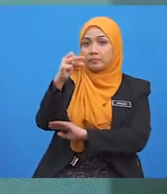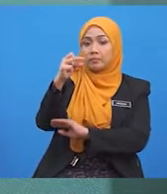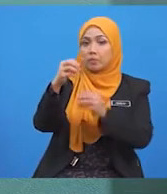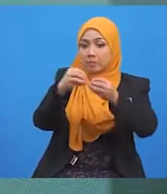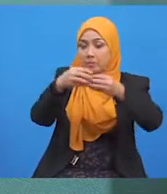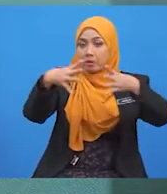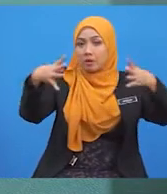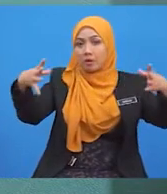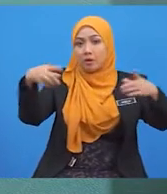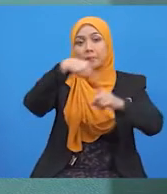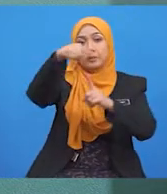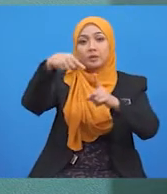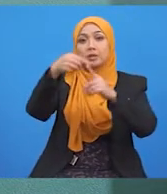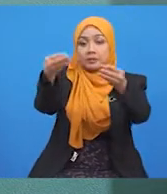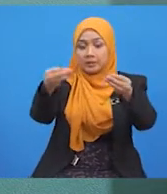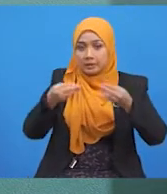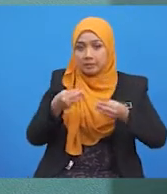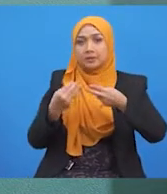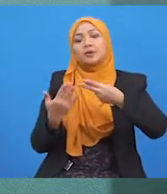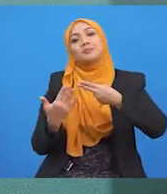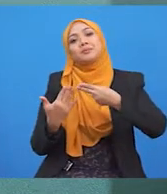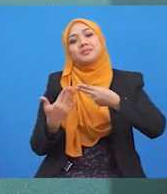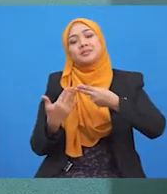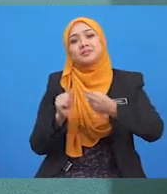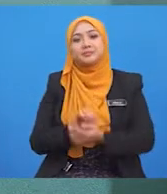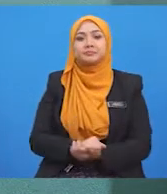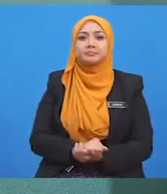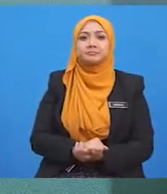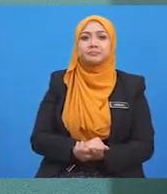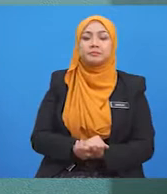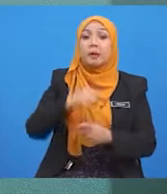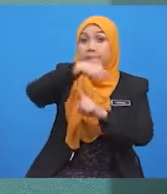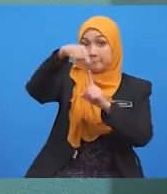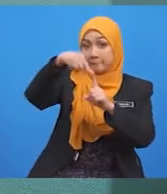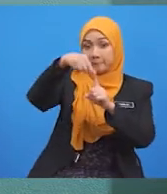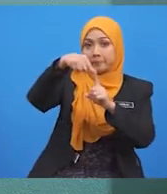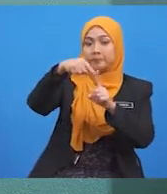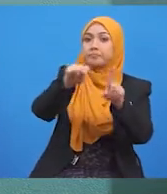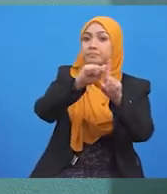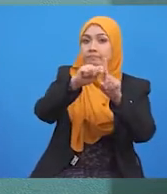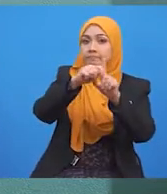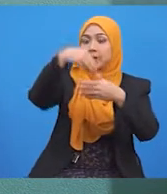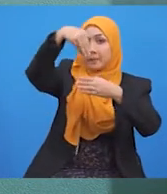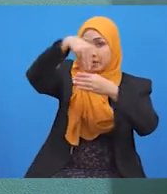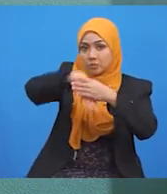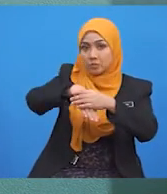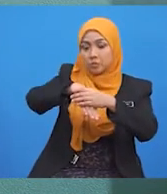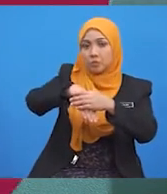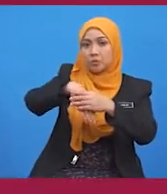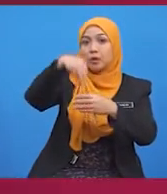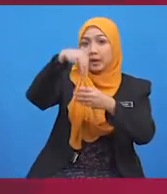sekali gerhana Mukri mengecut apabila kehilangan HB memang mudah